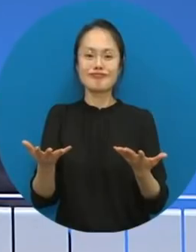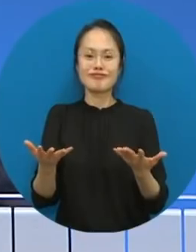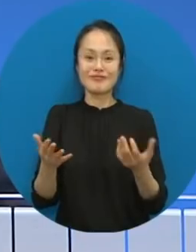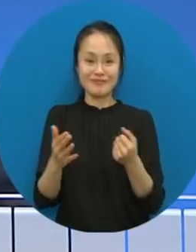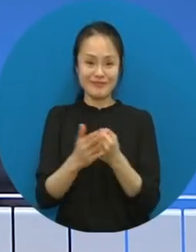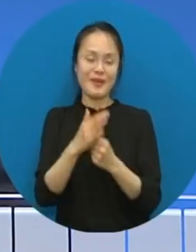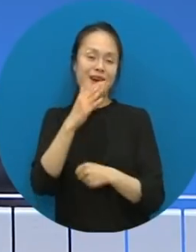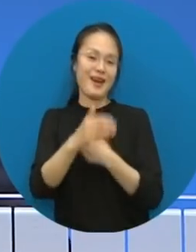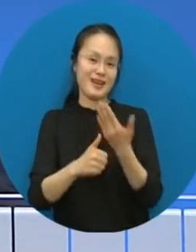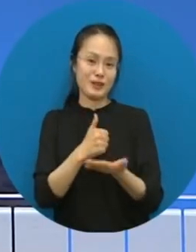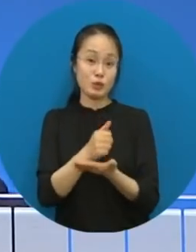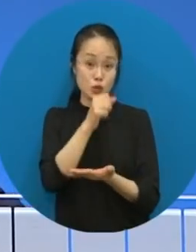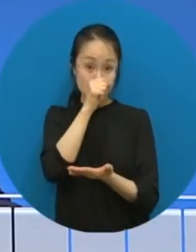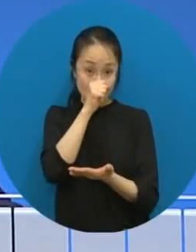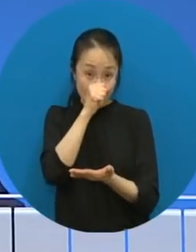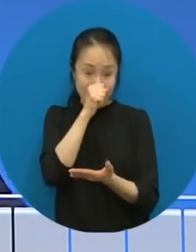좋으십니까?